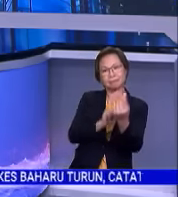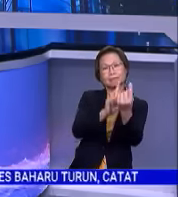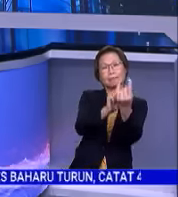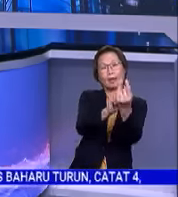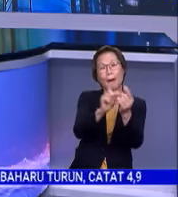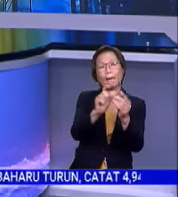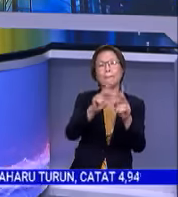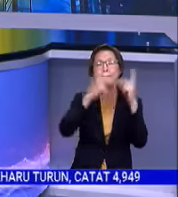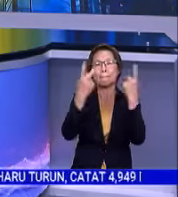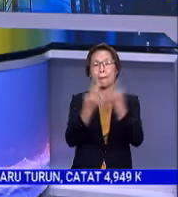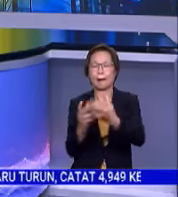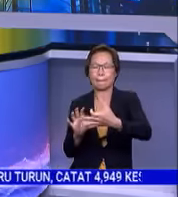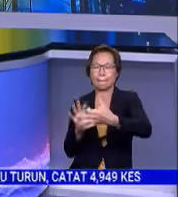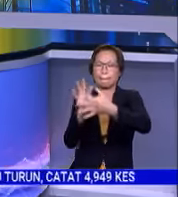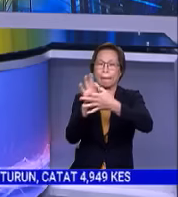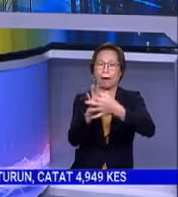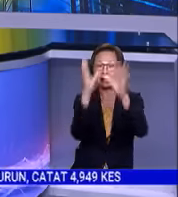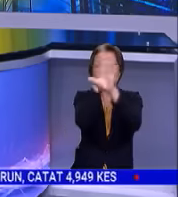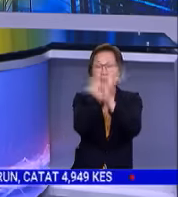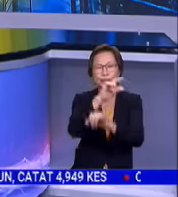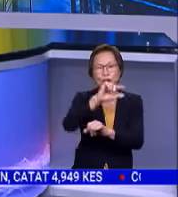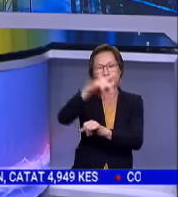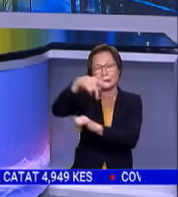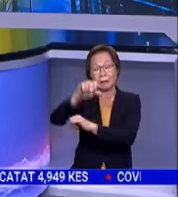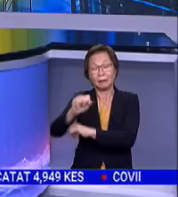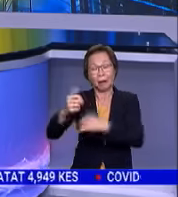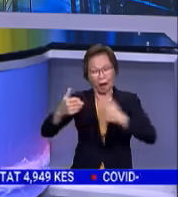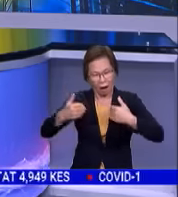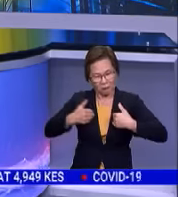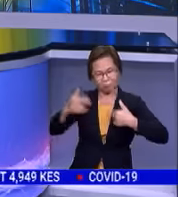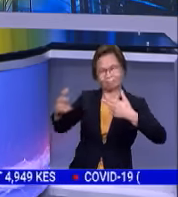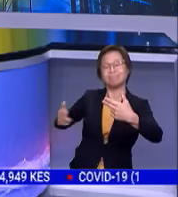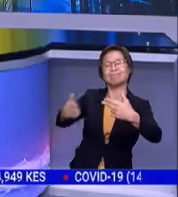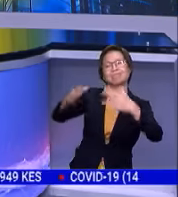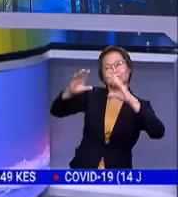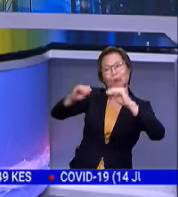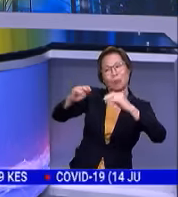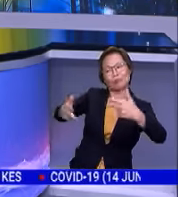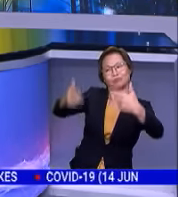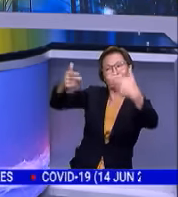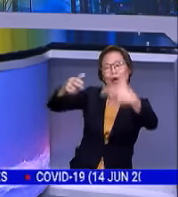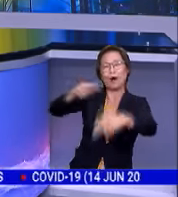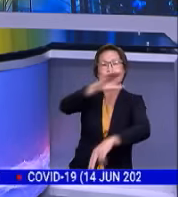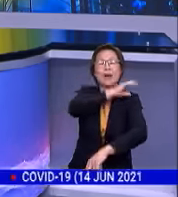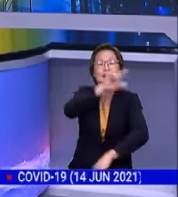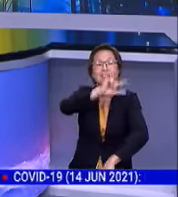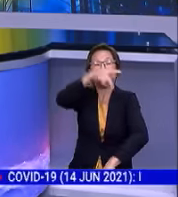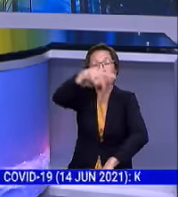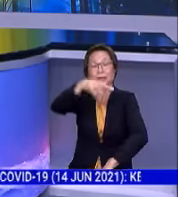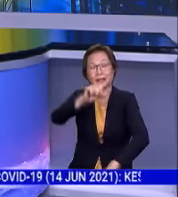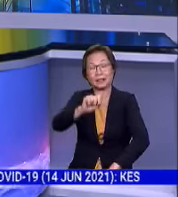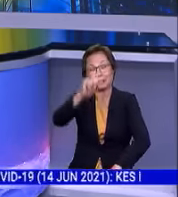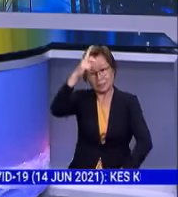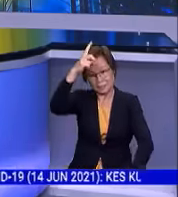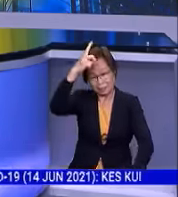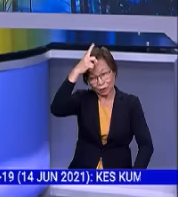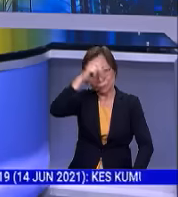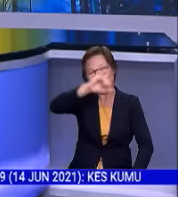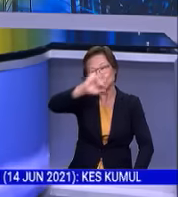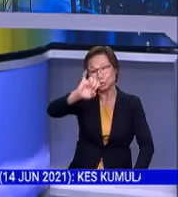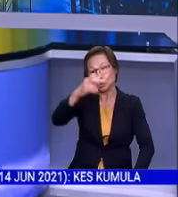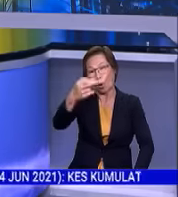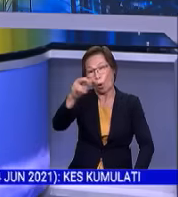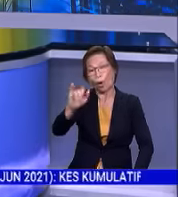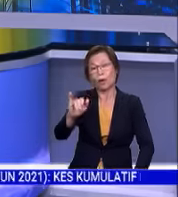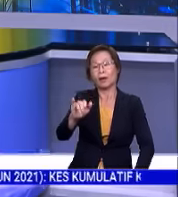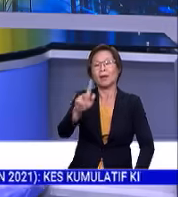pemimpin parti komponen gabungan Parti Sarawak GPS yang diadakan secara maya. Pengerusi GPS Datuk Patinggi Abang Johari Tun Oping